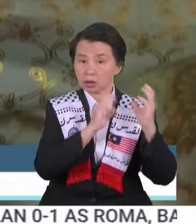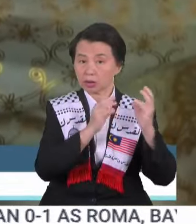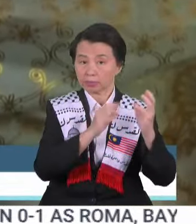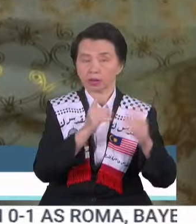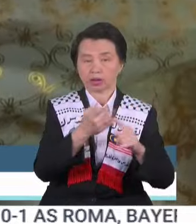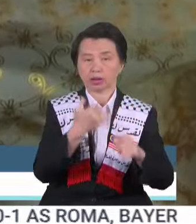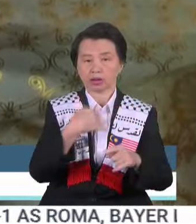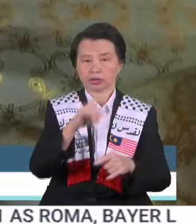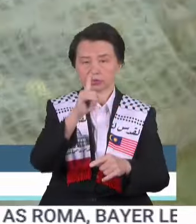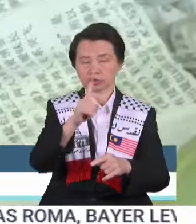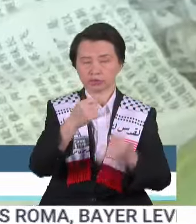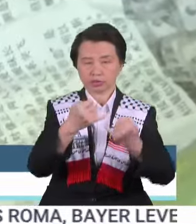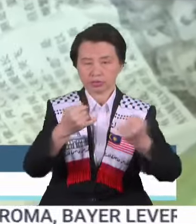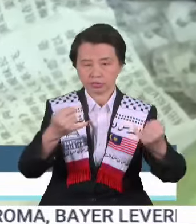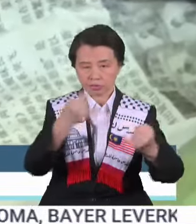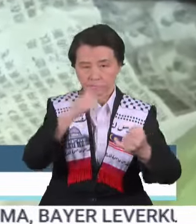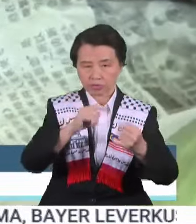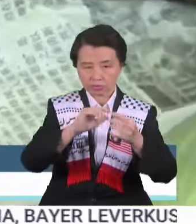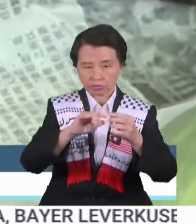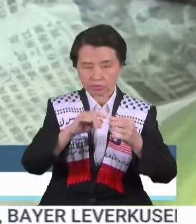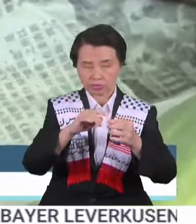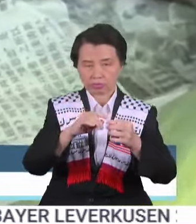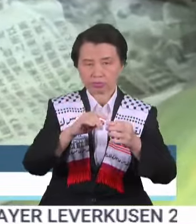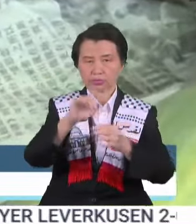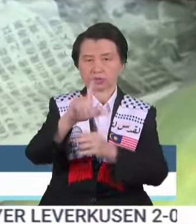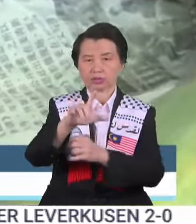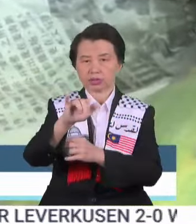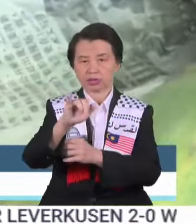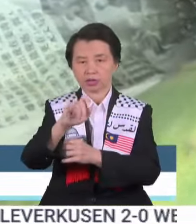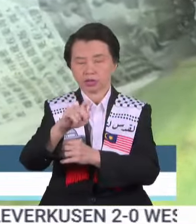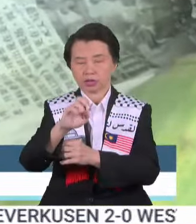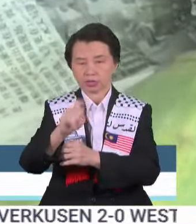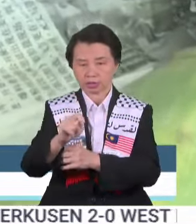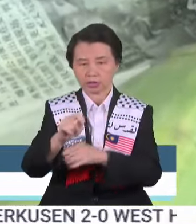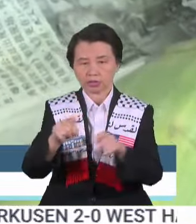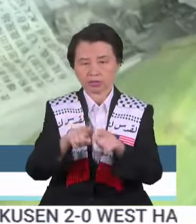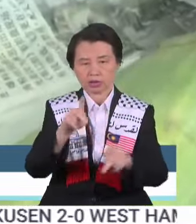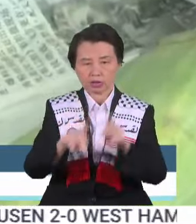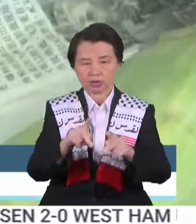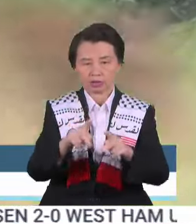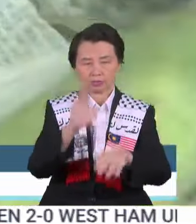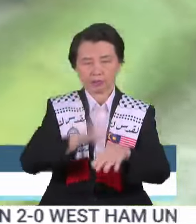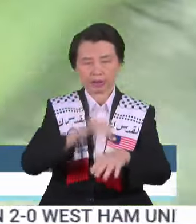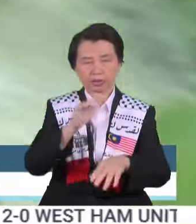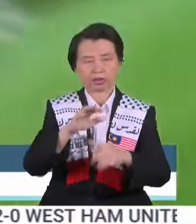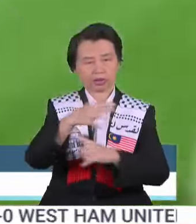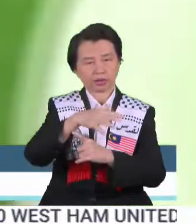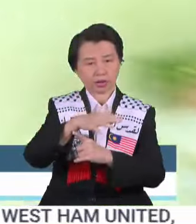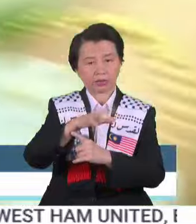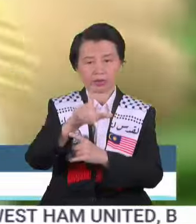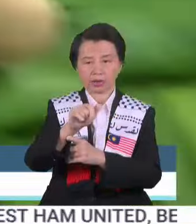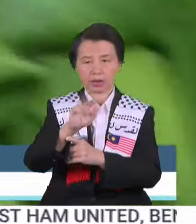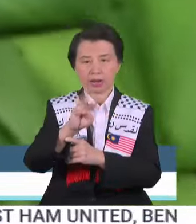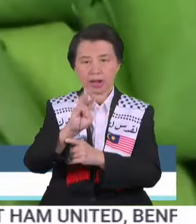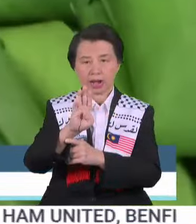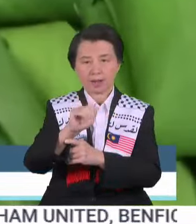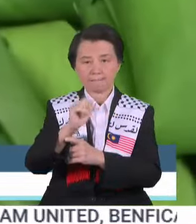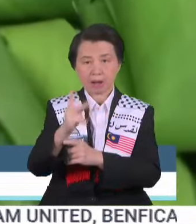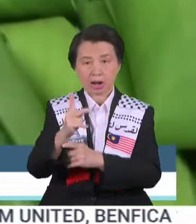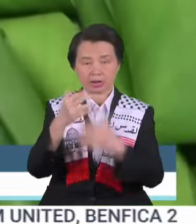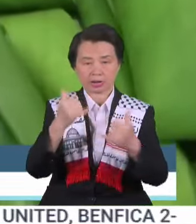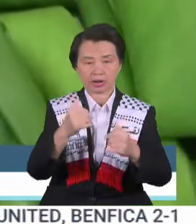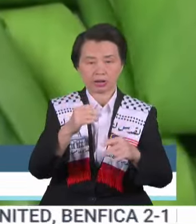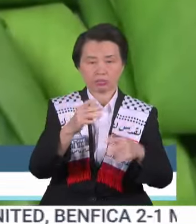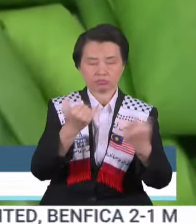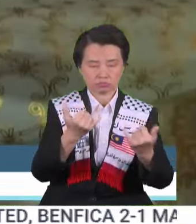ada lagi satu jenis daun untuk lilit, untuk balutnya. Macam orang panggil apa, daun lamba. Tapi sekarang sudah tiada. Jadi sekarang